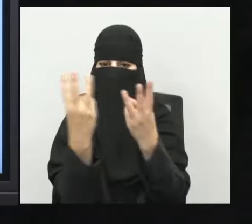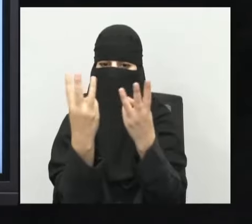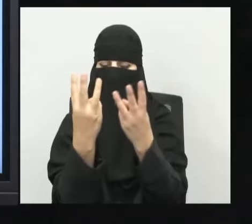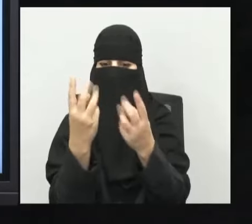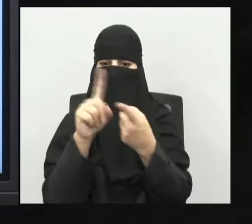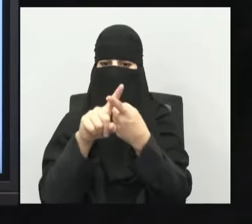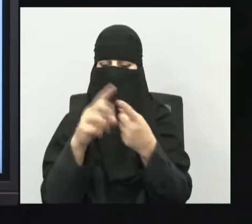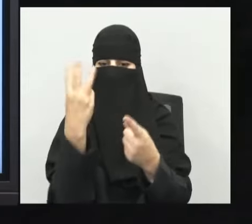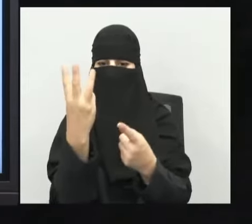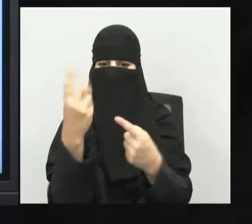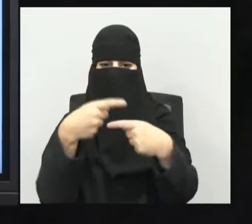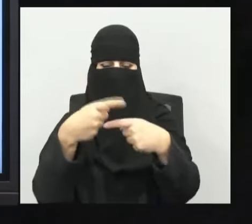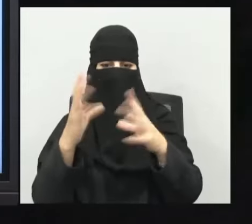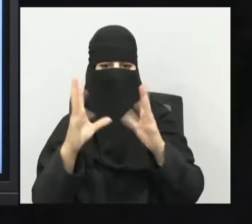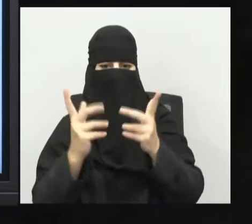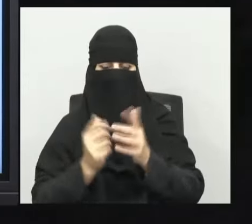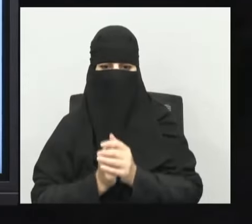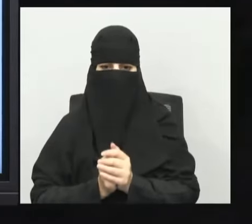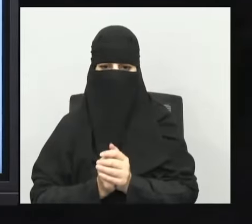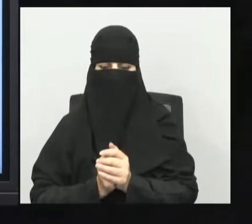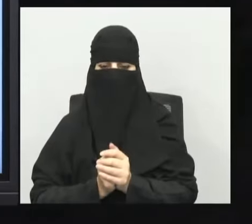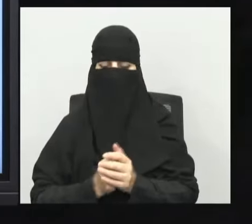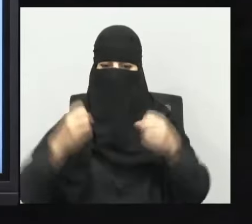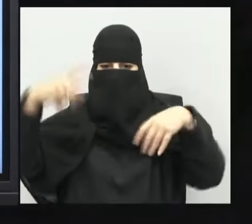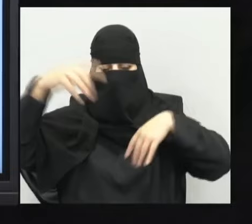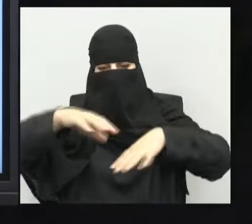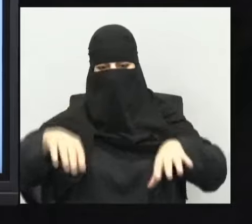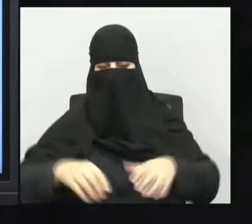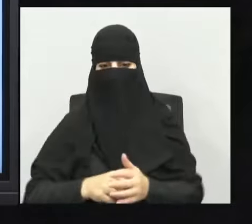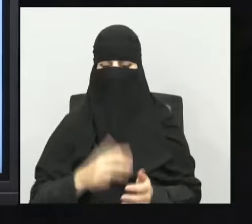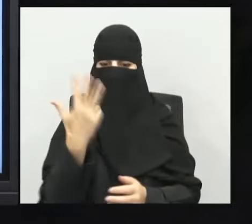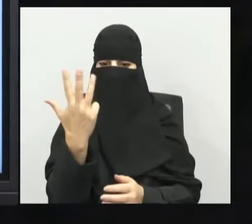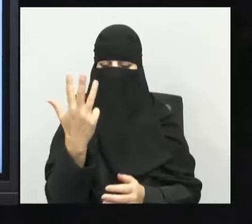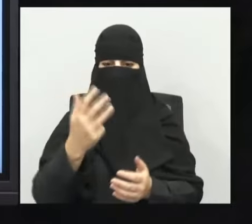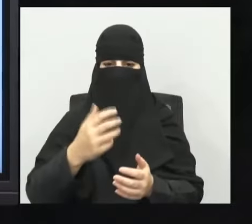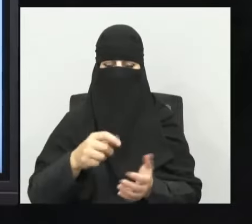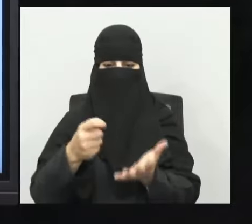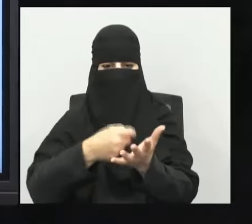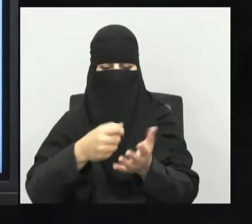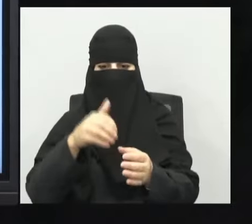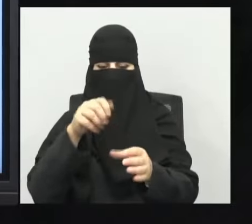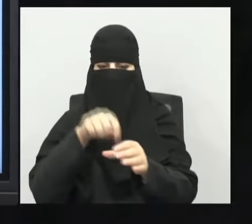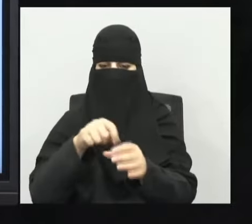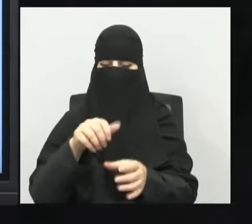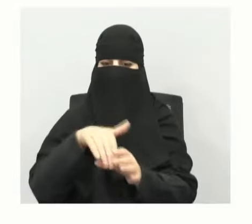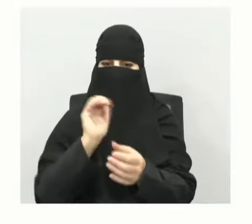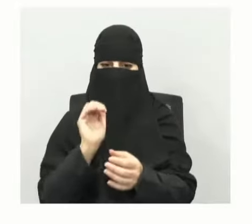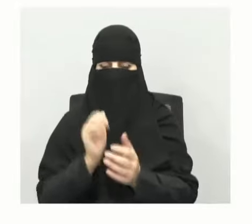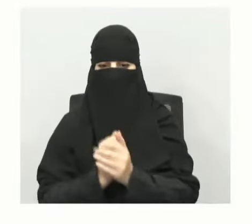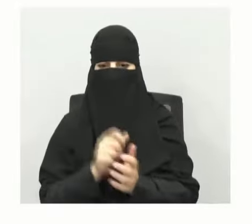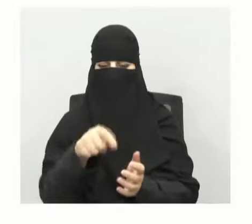ضرب ثلاثه كم تساوي يا مبدعين بارك الله فيكم تسعه اذا نضعها في المخرجات طيب يا مبدعين الان